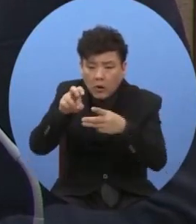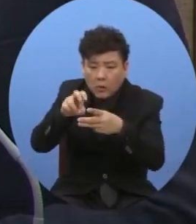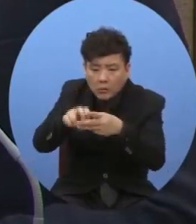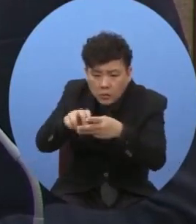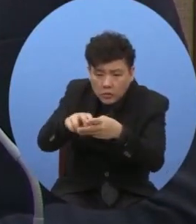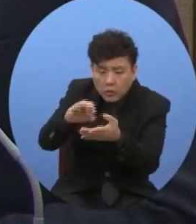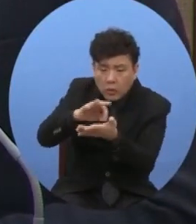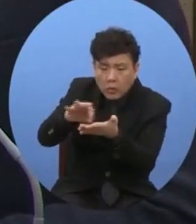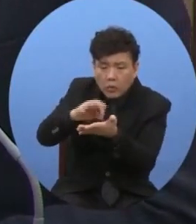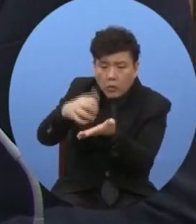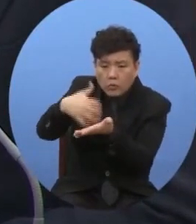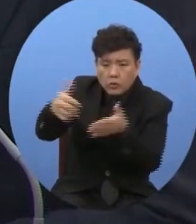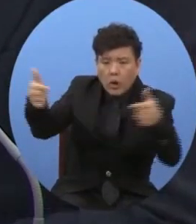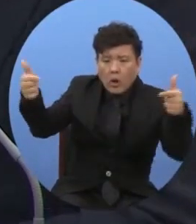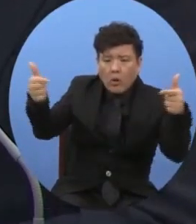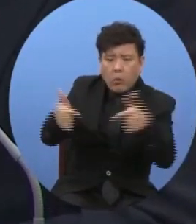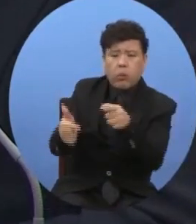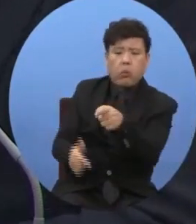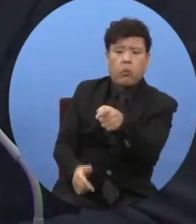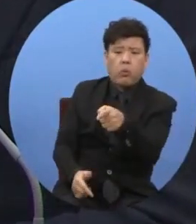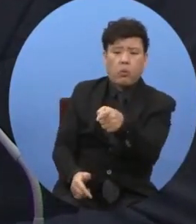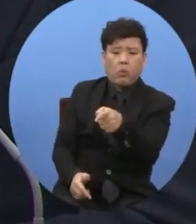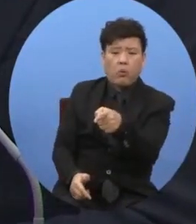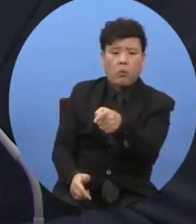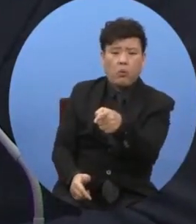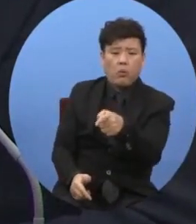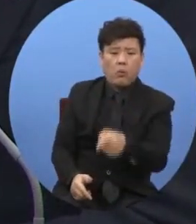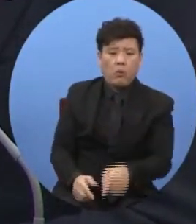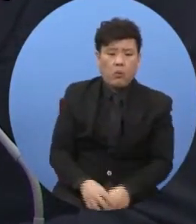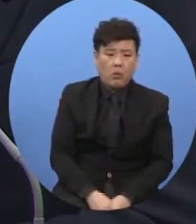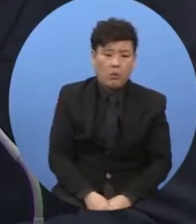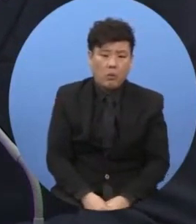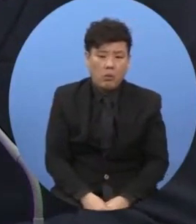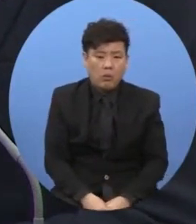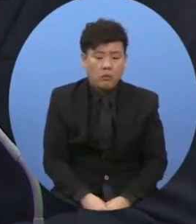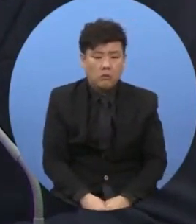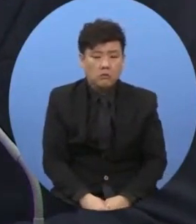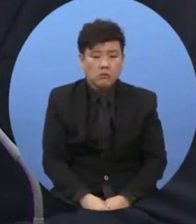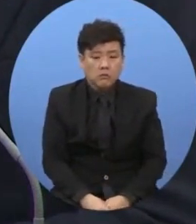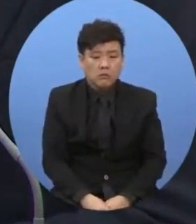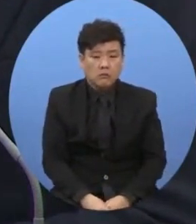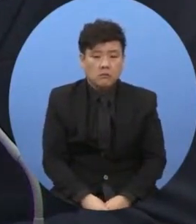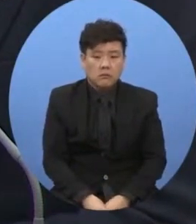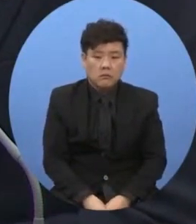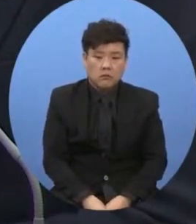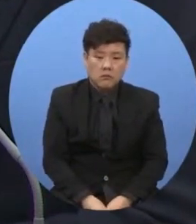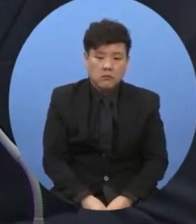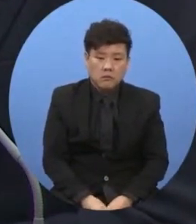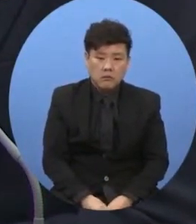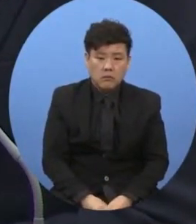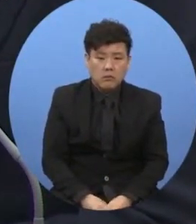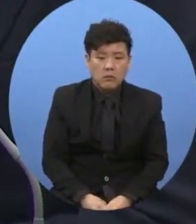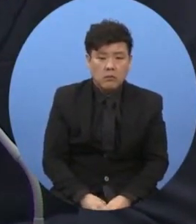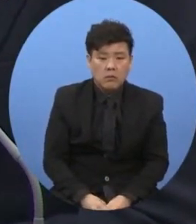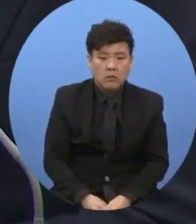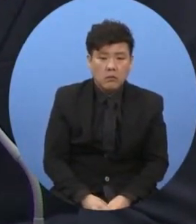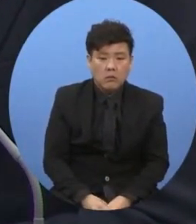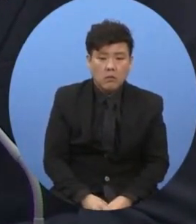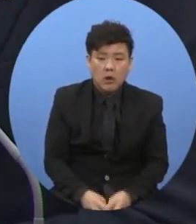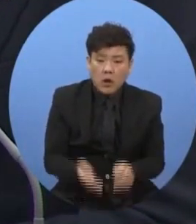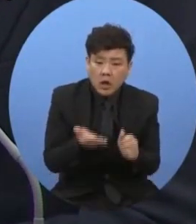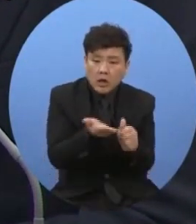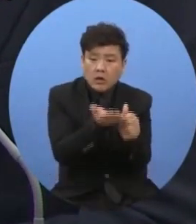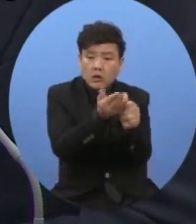봤을 때 중첩되는 부분을 좀 조율해야 되지 않을까요? 차별성이 있다면 뭐가 생각나세요? 차별성이 있다면